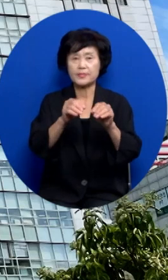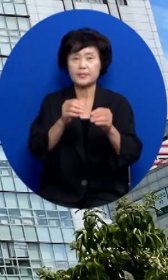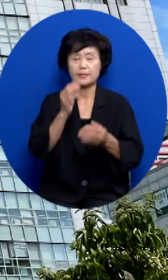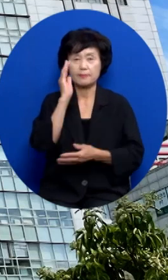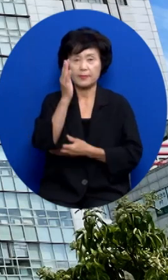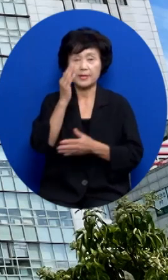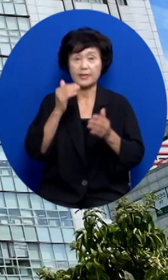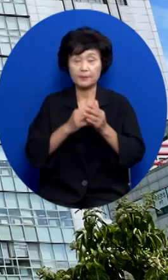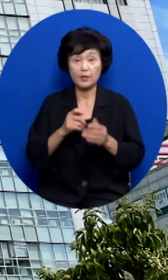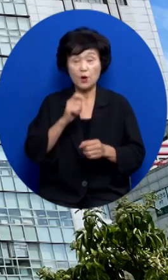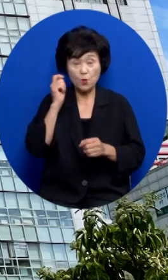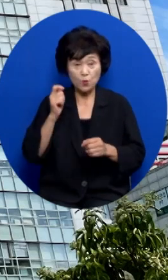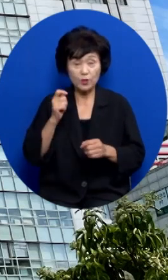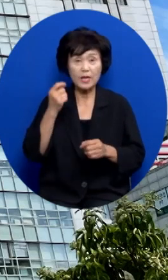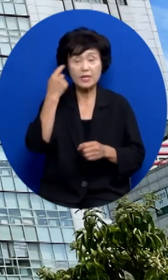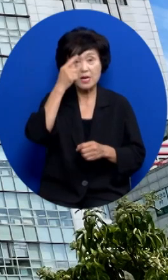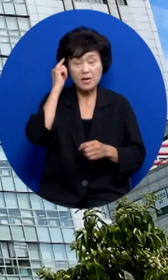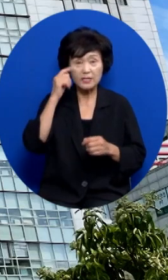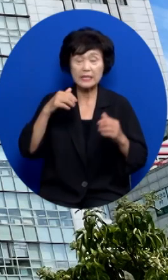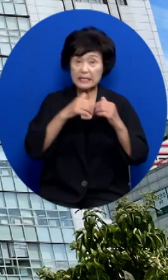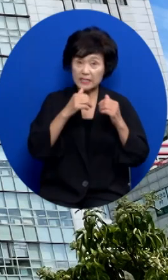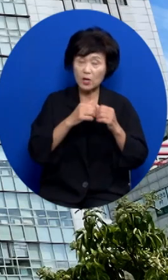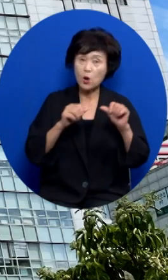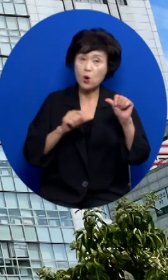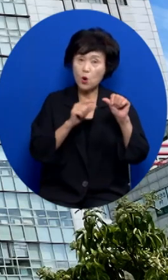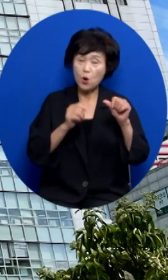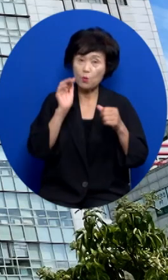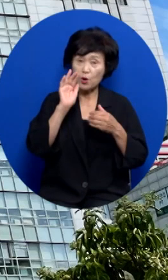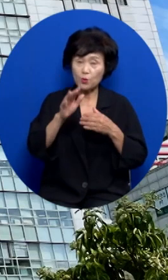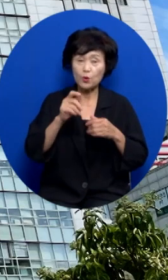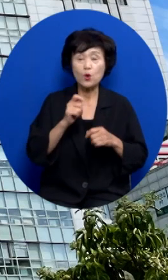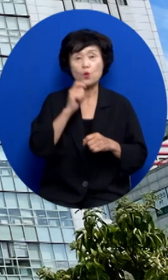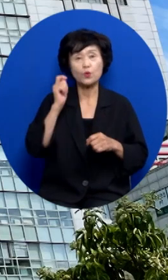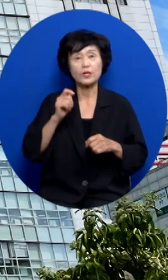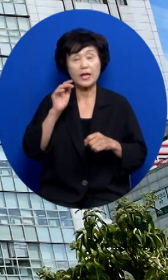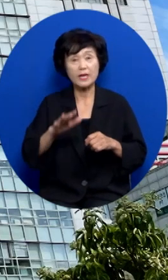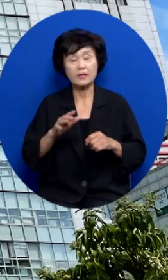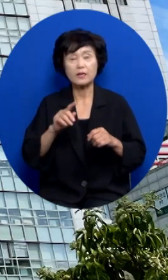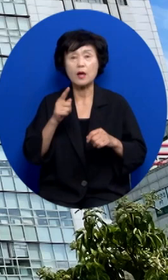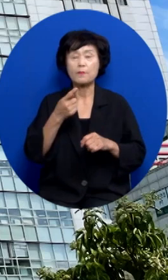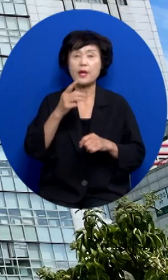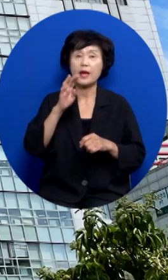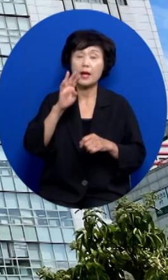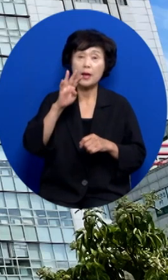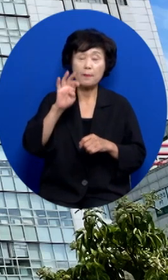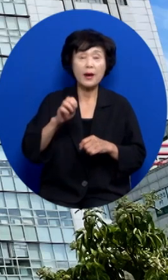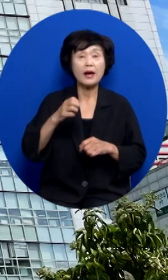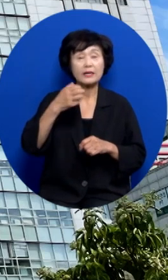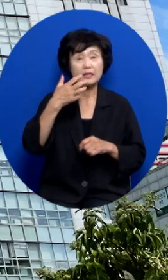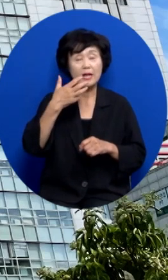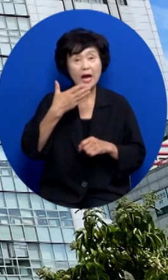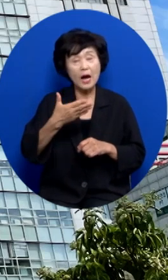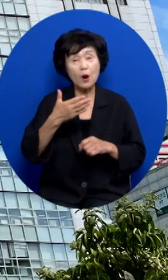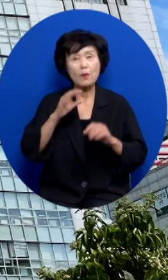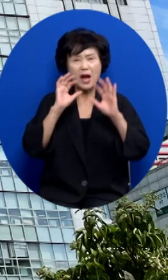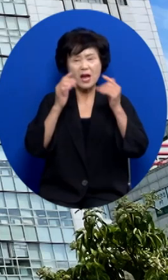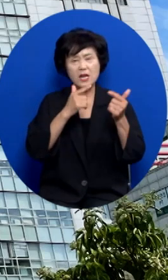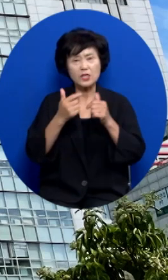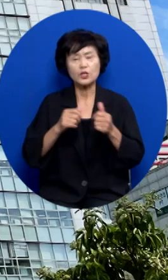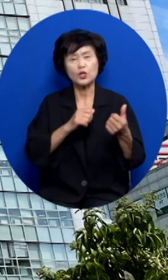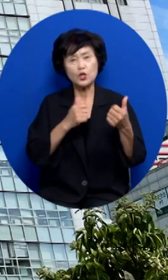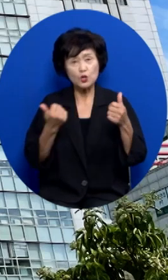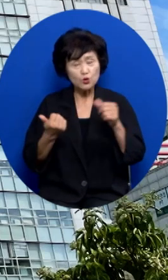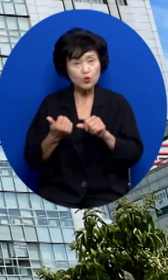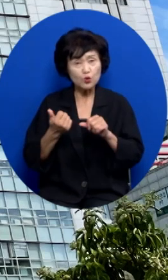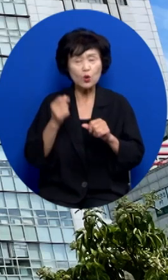러시아 우크라이나 전쟁으로 지난 5월 이후 우크라이나에서 148명의 아동이 죽거나 다쳤고 지난 6월에만